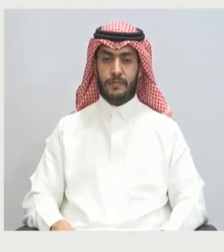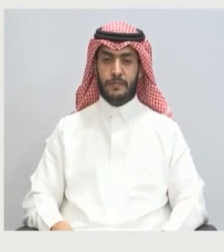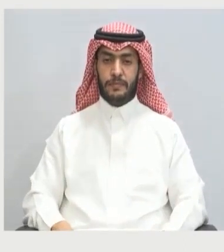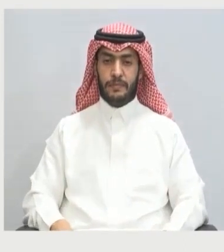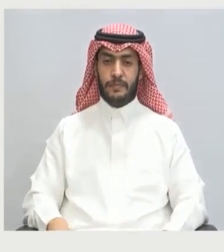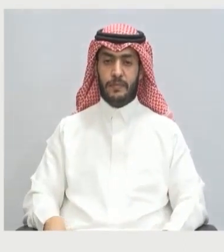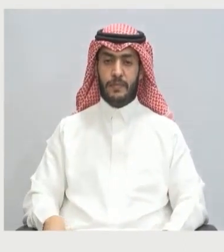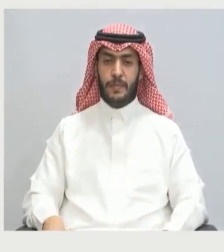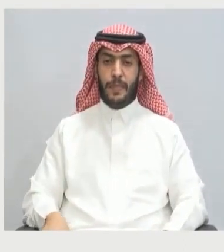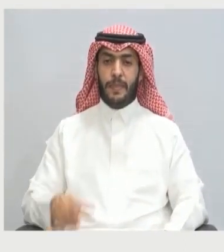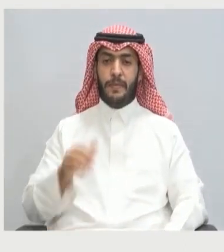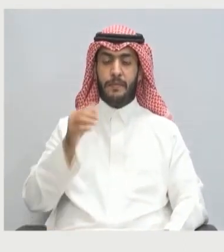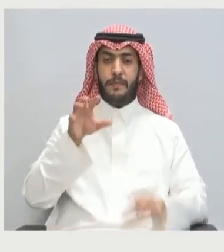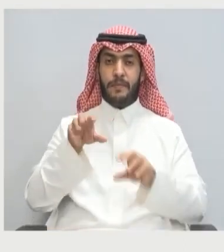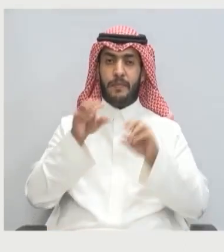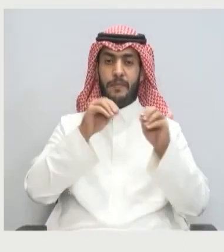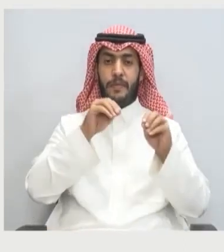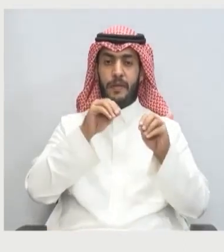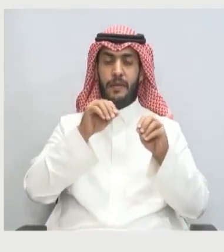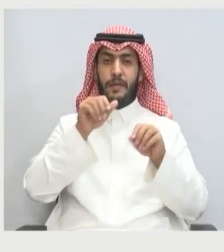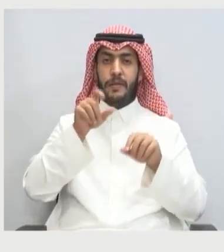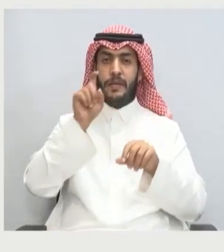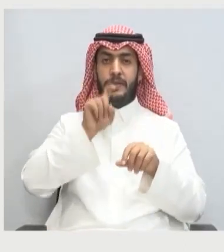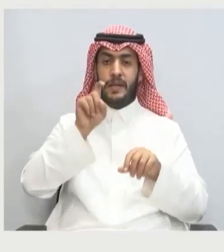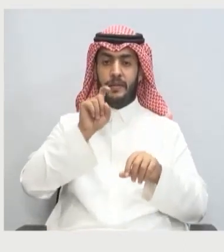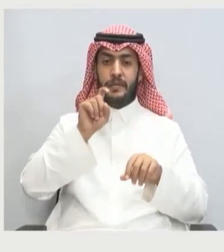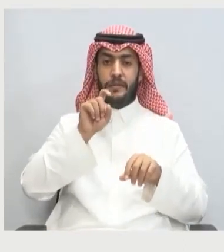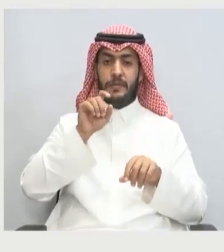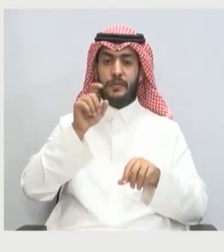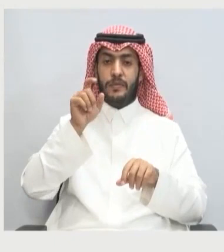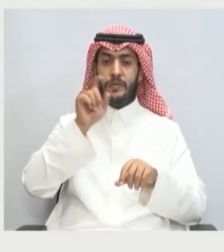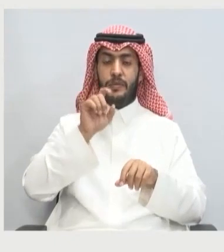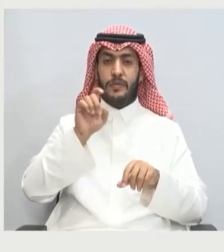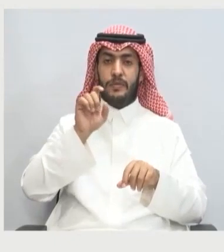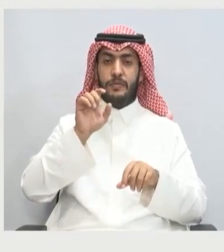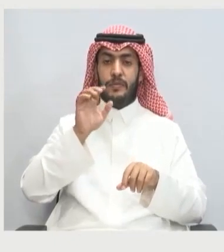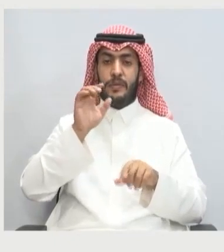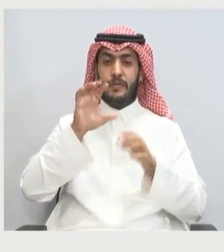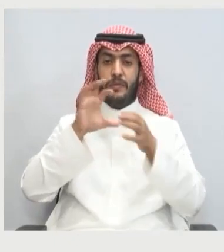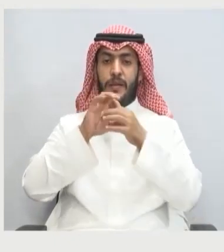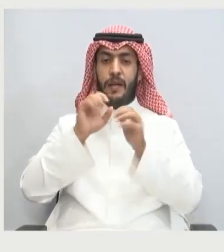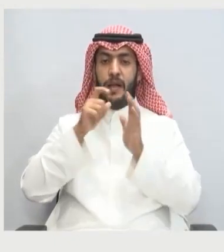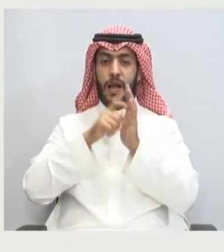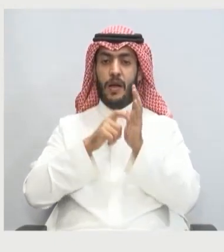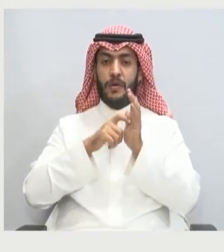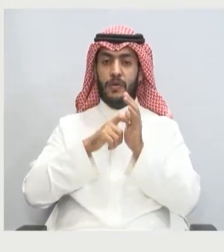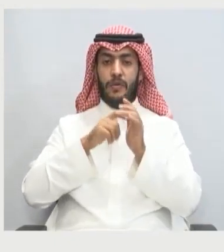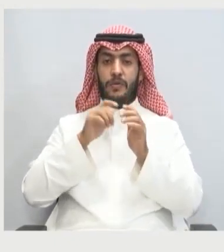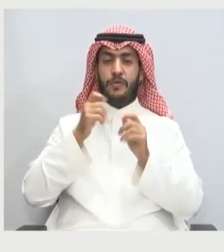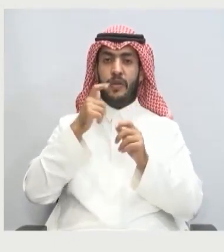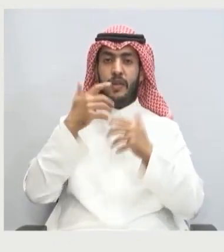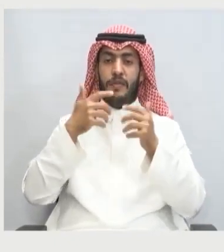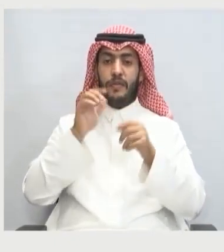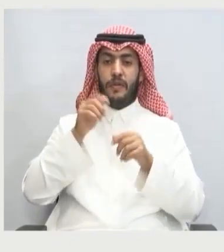4 ايضا ننتقل الى الاخرى من الاسئله اجب عن الاسئله اذنا المتعلقه بقانون سرعه التفاعل